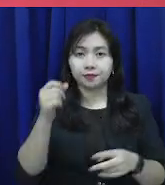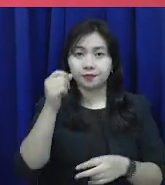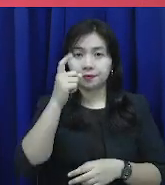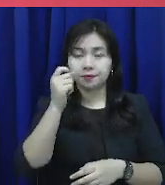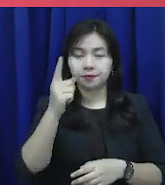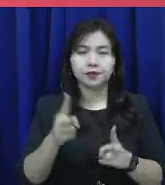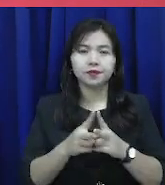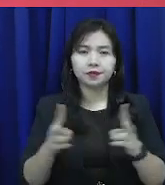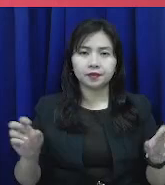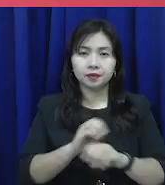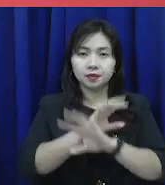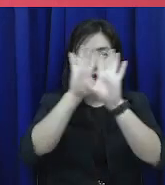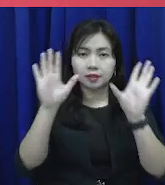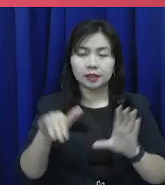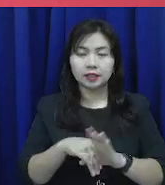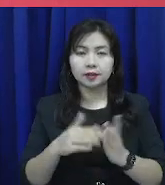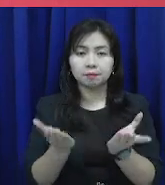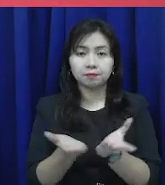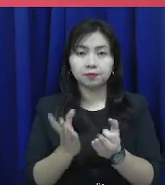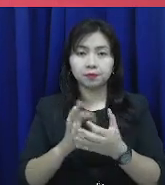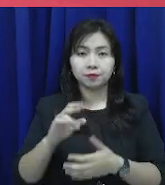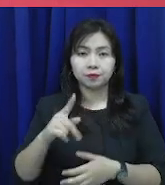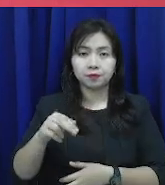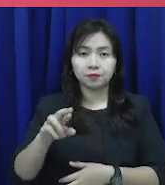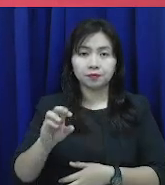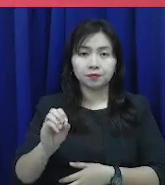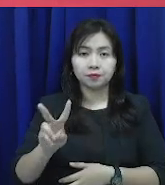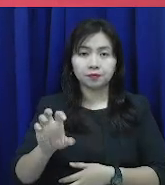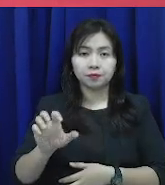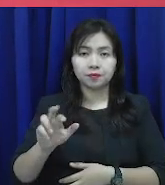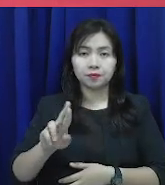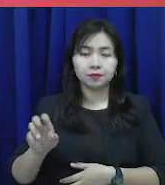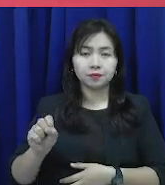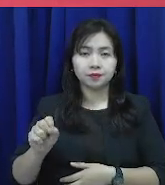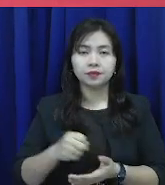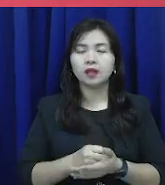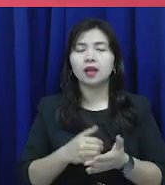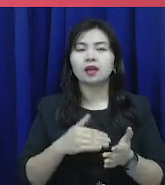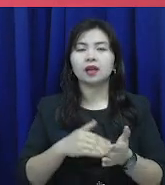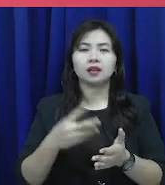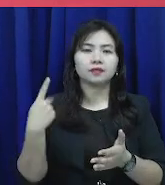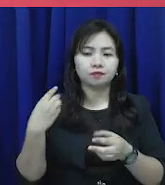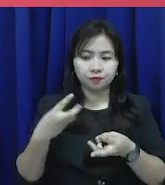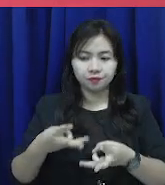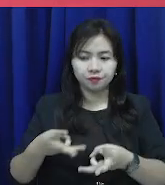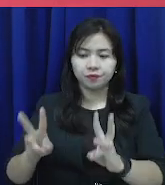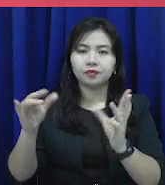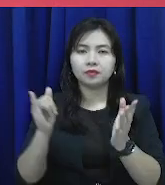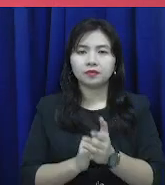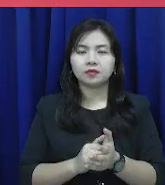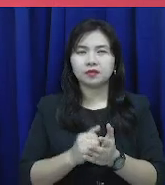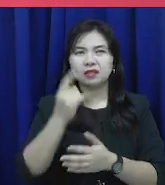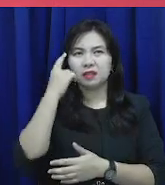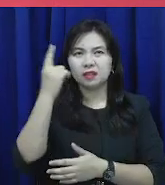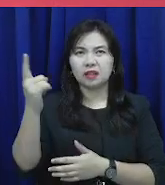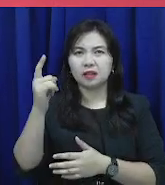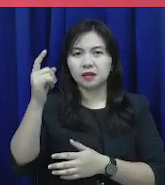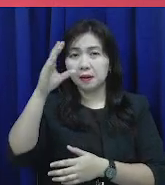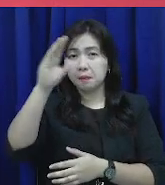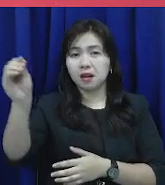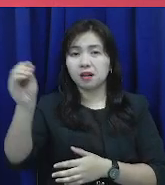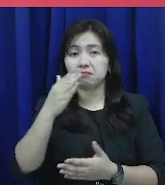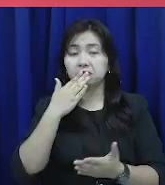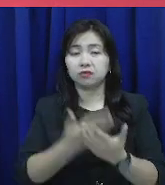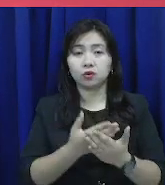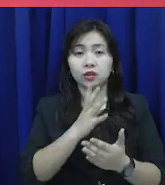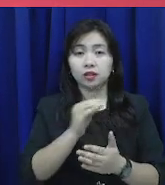not anymore new to us but it's all clear the book of Proverbs there is a way which seem it right and to aen and also there is a